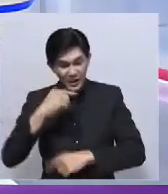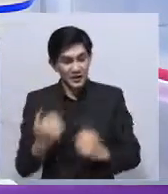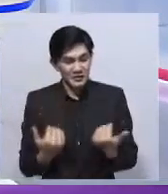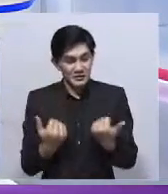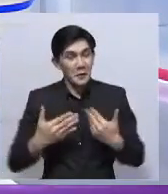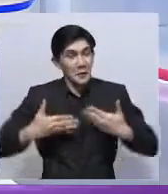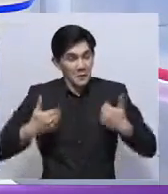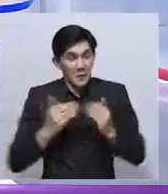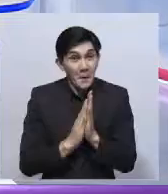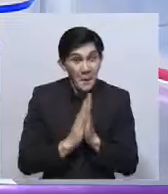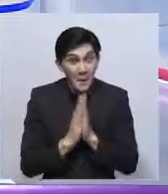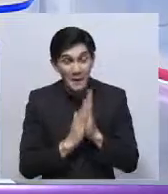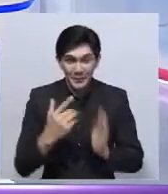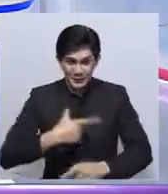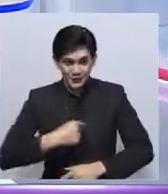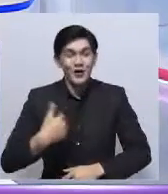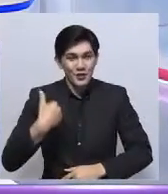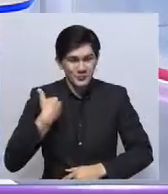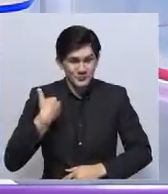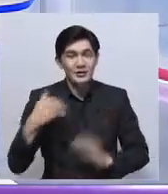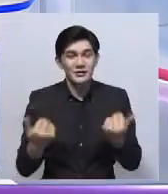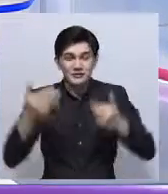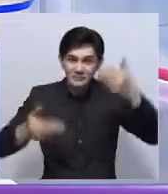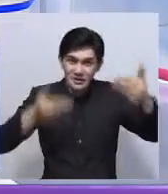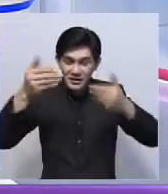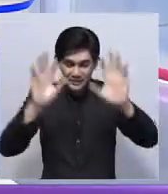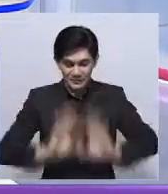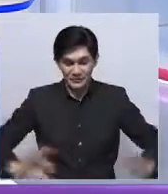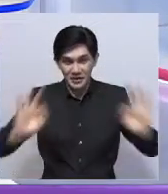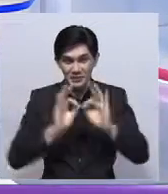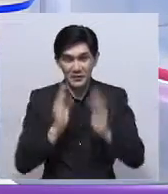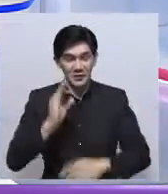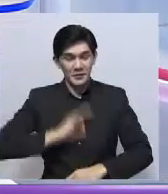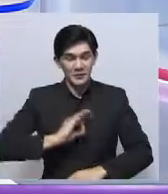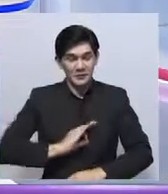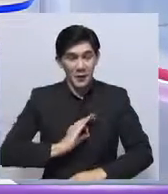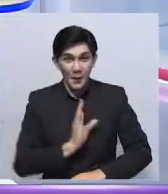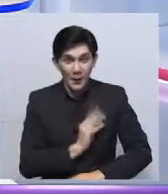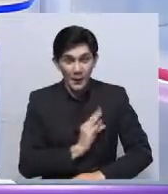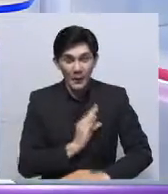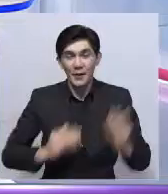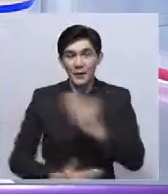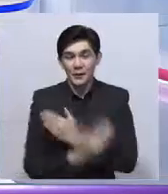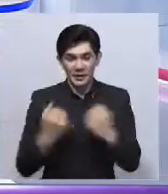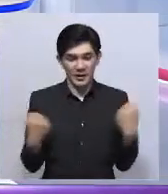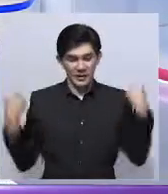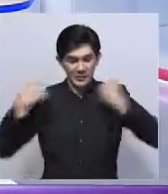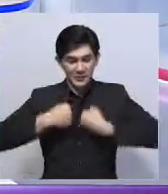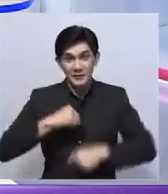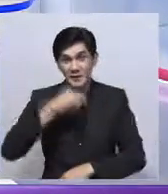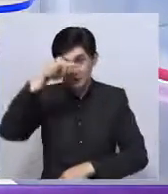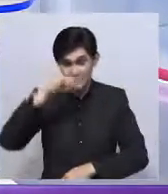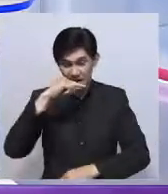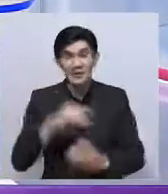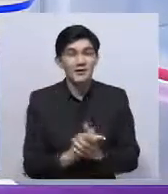นก็มีความสนุกคึกคักและกลายเป็นว่าเป็นหนึ่งกิจกรรมที่ทำให้ทุกคนรู้สึกตื่นเต้นแล้วก็ได้มีโอกาสได้สวมใส่ชุดไทย คุ